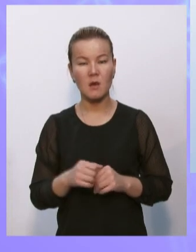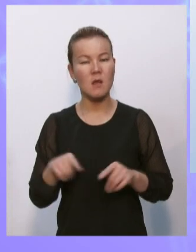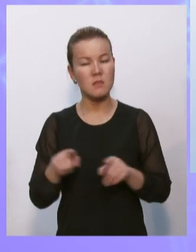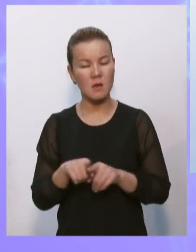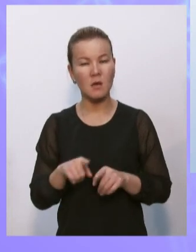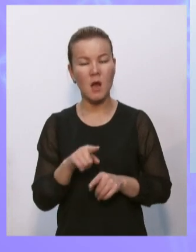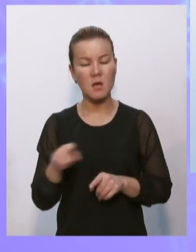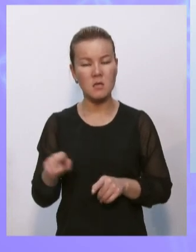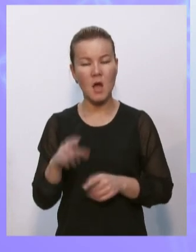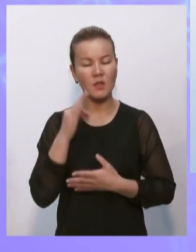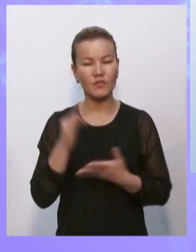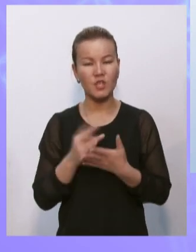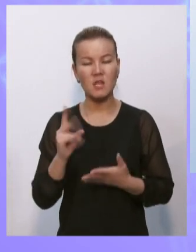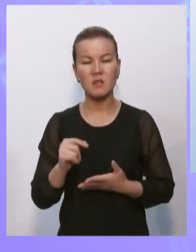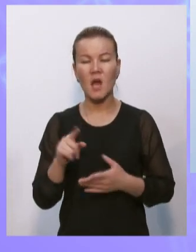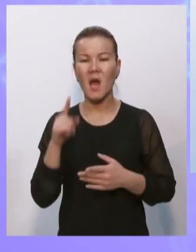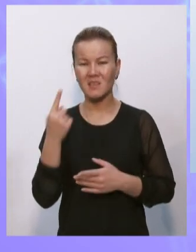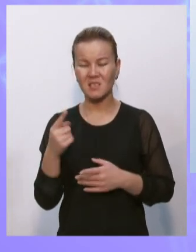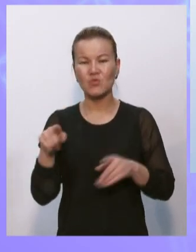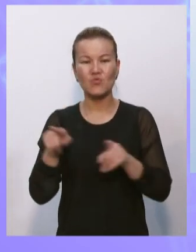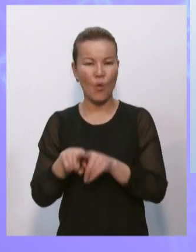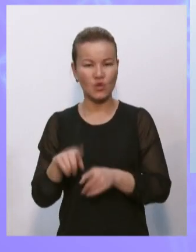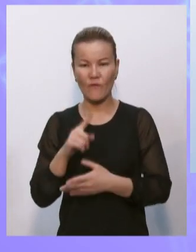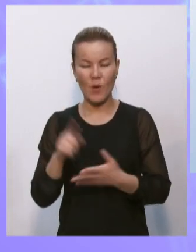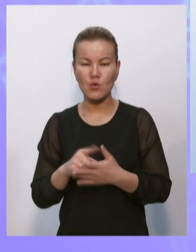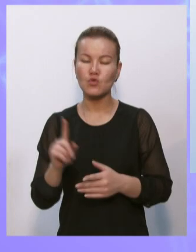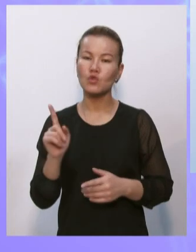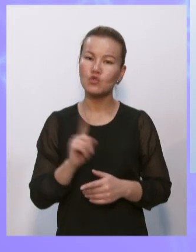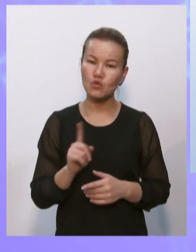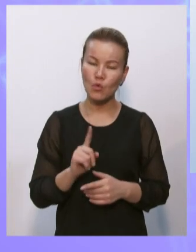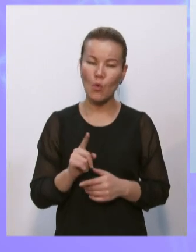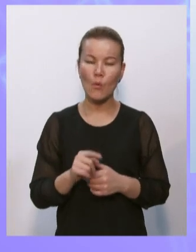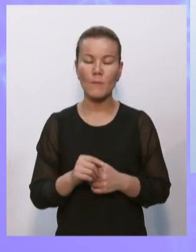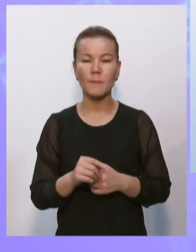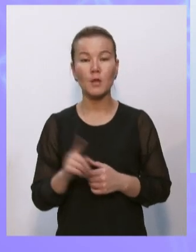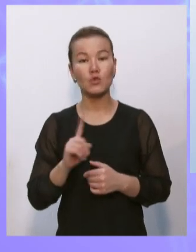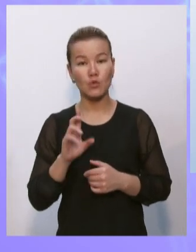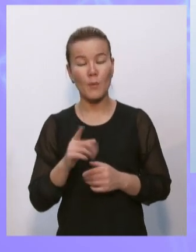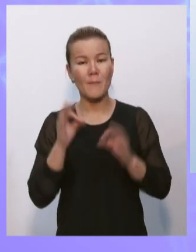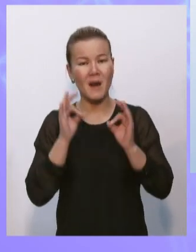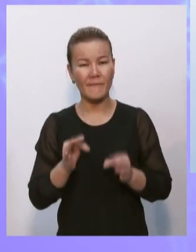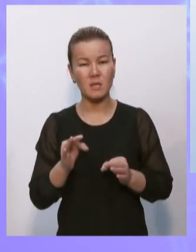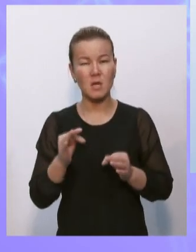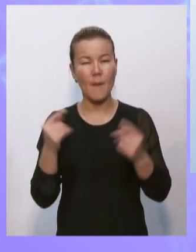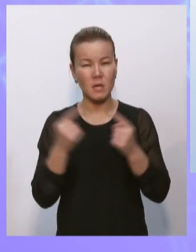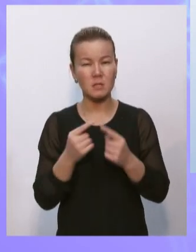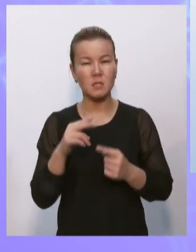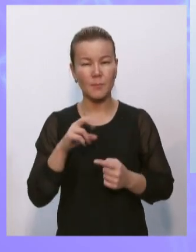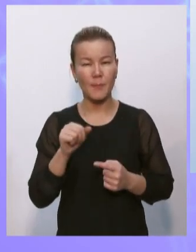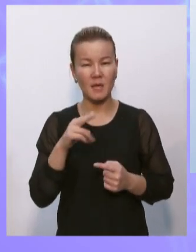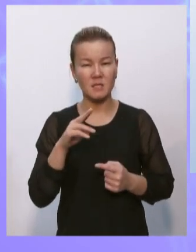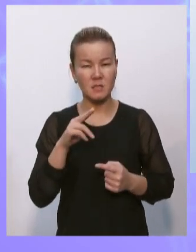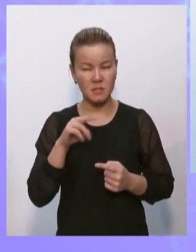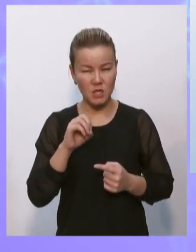так как они отвечают на один и тот же вопрос «что?». Чтобы правильно определить падеж,